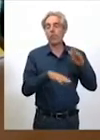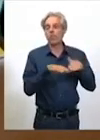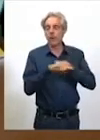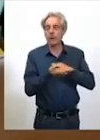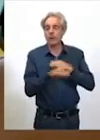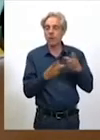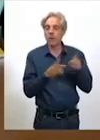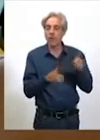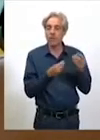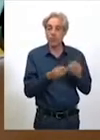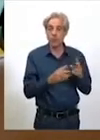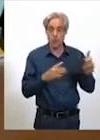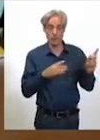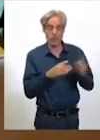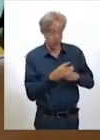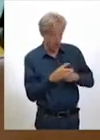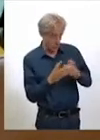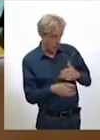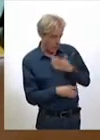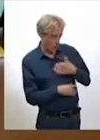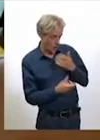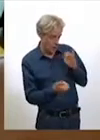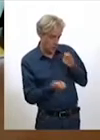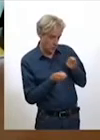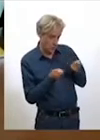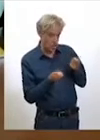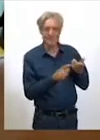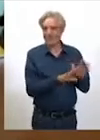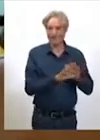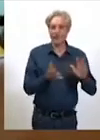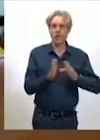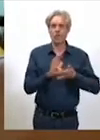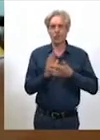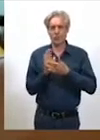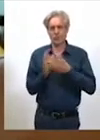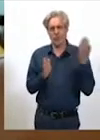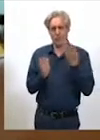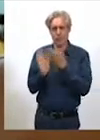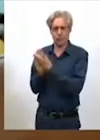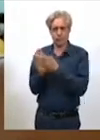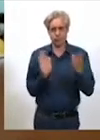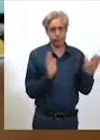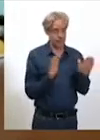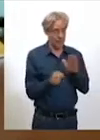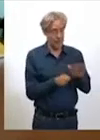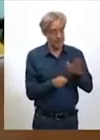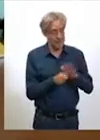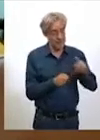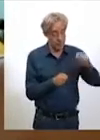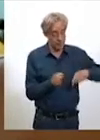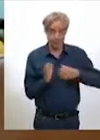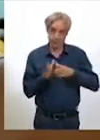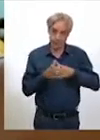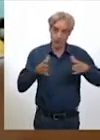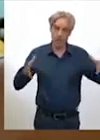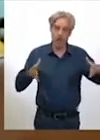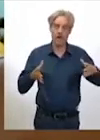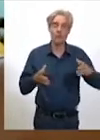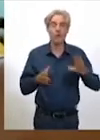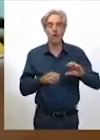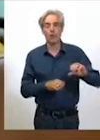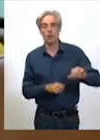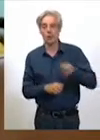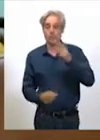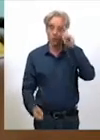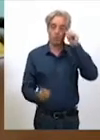insertion. C'est une entrée qui est intéressante, mais qui ne permet pas de couvrir l'étendue de ce que peut apporter l'économie sociale et solidaire. Donc ça, c'était un premier